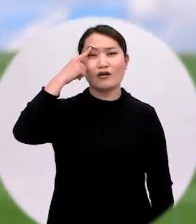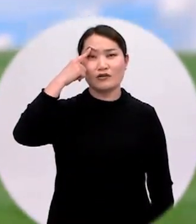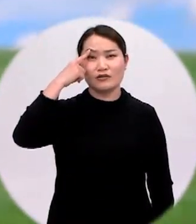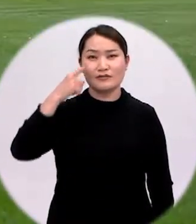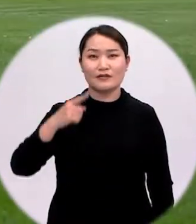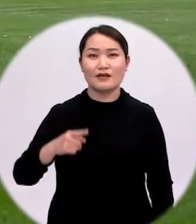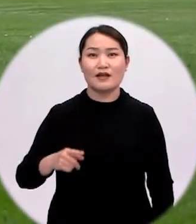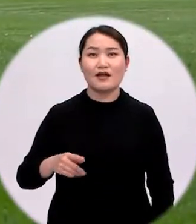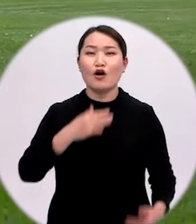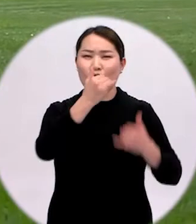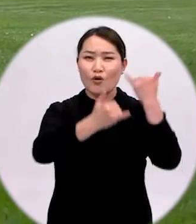Наадамж эхлэв дээ.